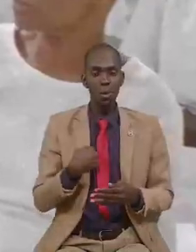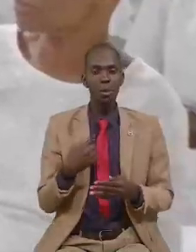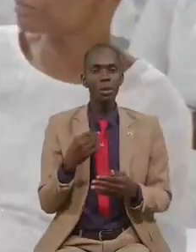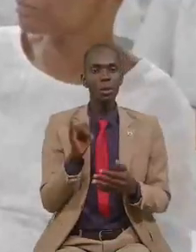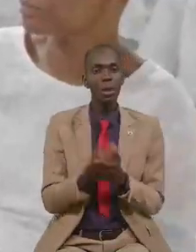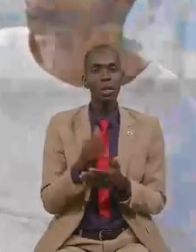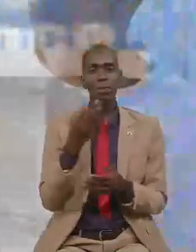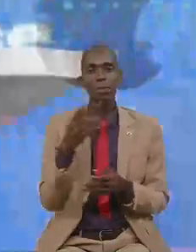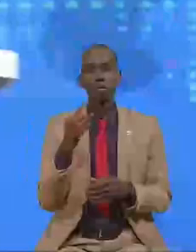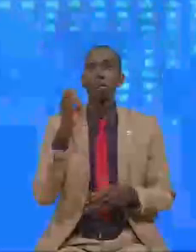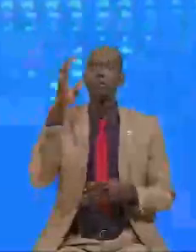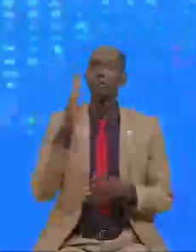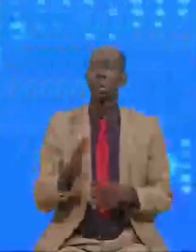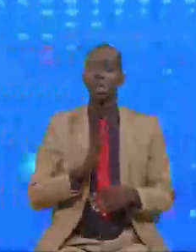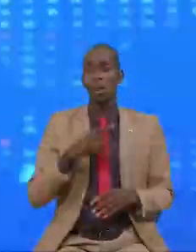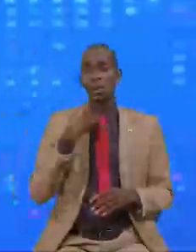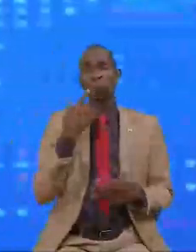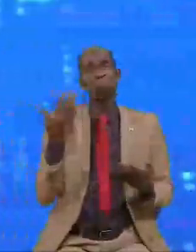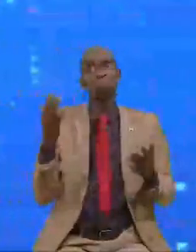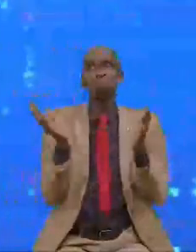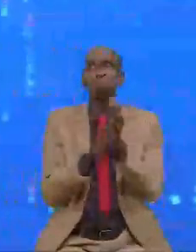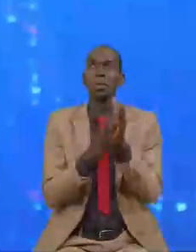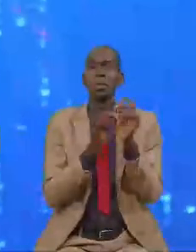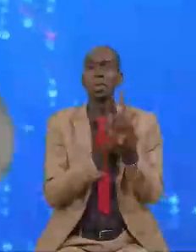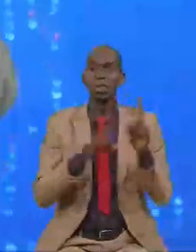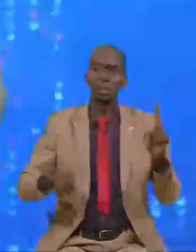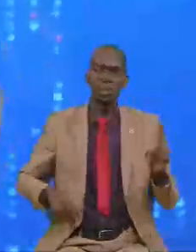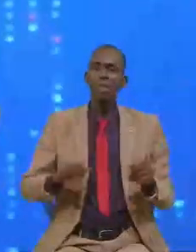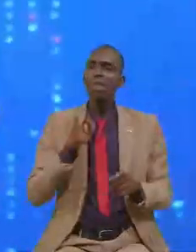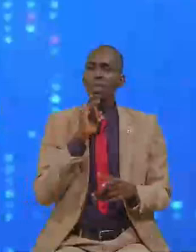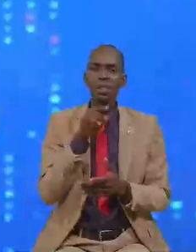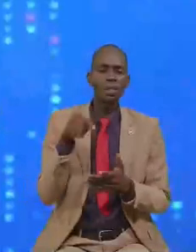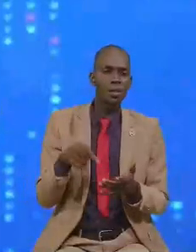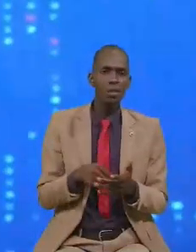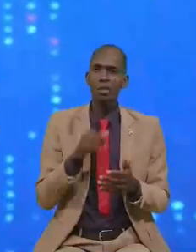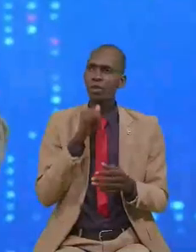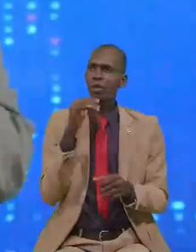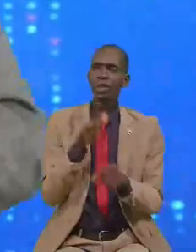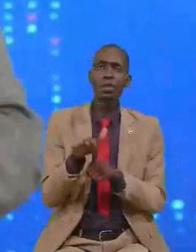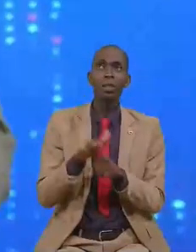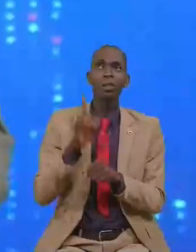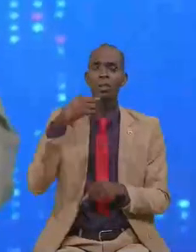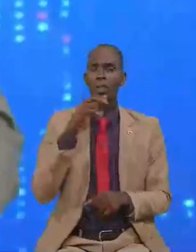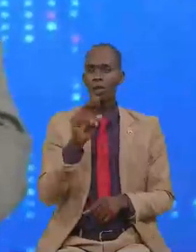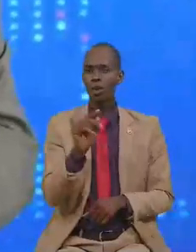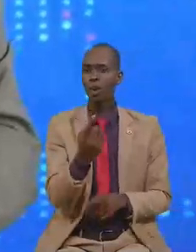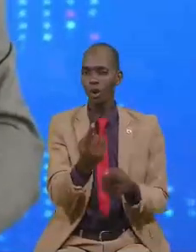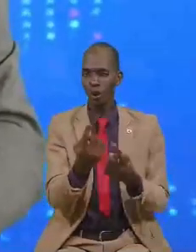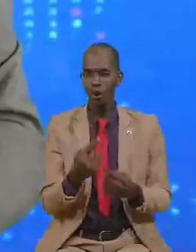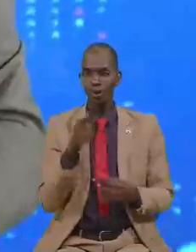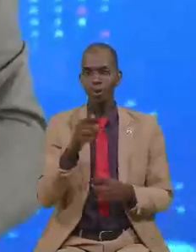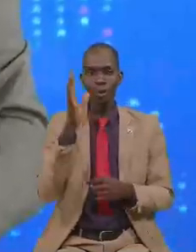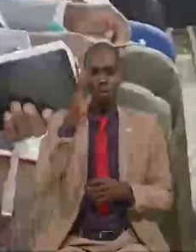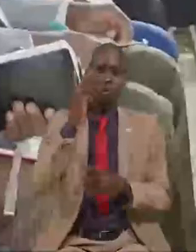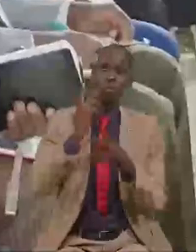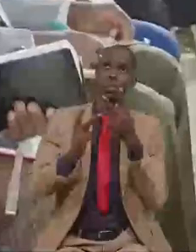évangéliste. Et j'ai dit, oh, gloire à Dieu, n'est-ce pas que c'est merveilleux? Il dit, reviens, tu vas prophétiser. J'ai